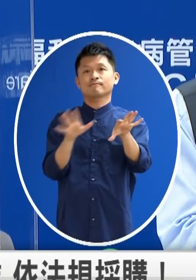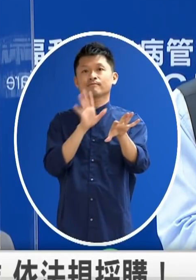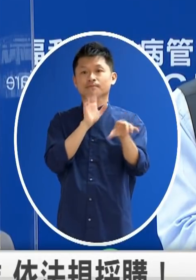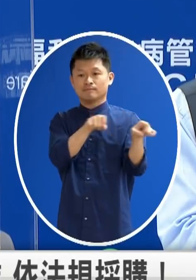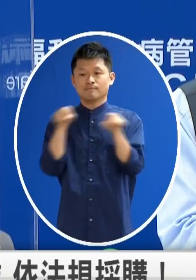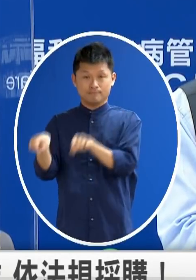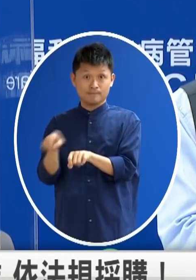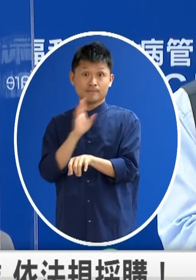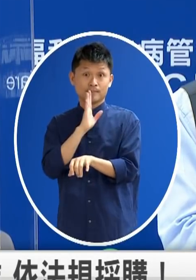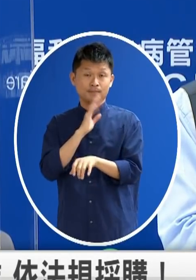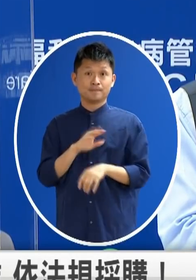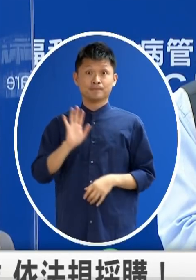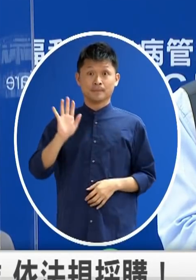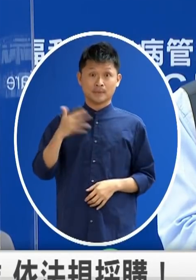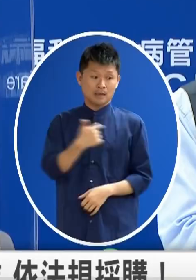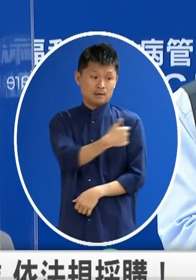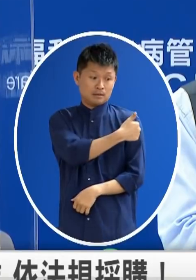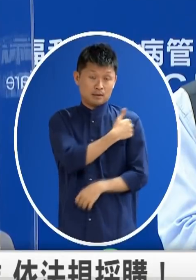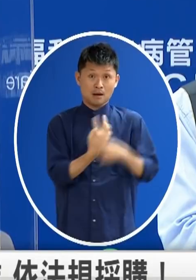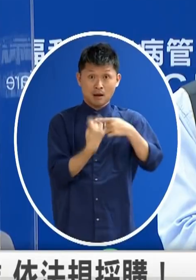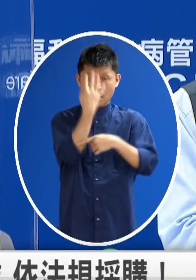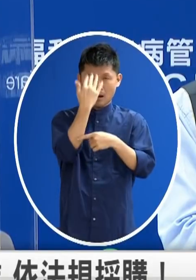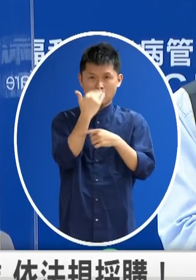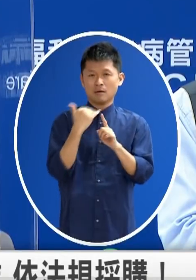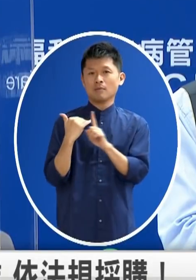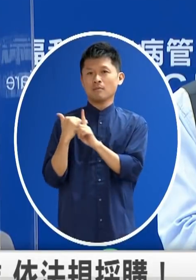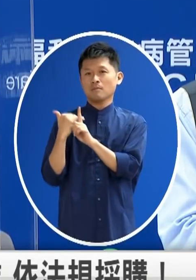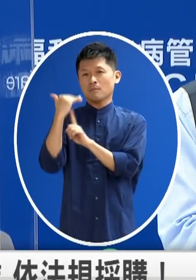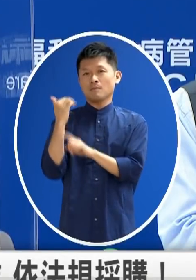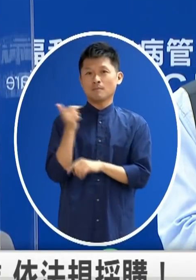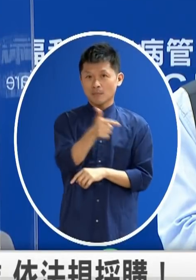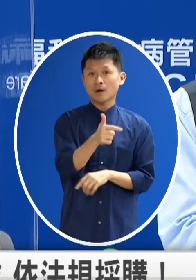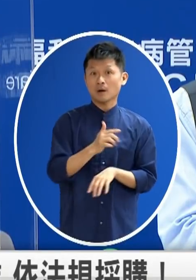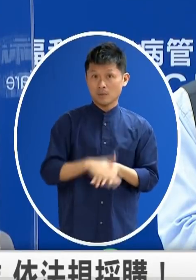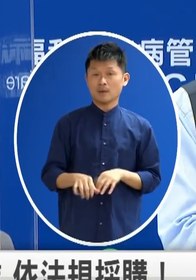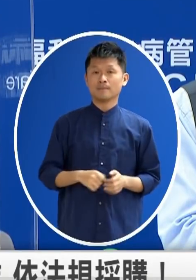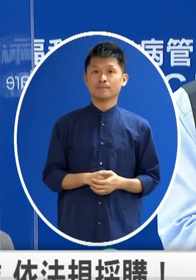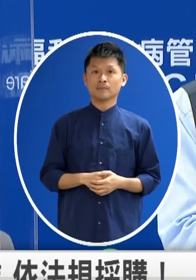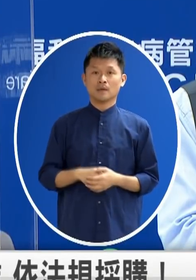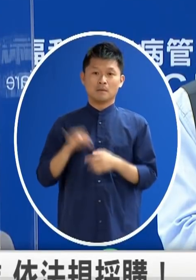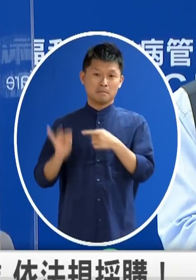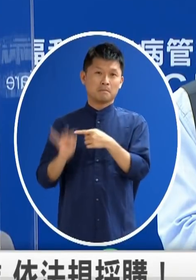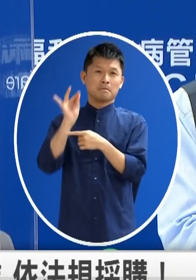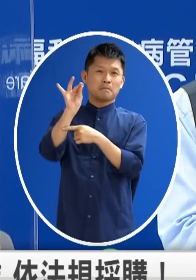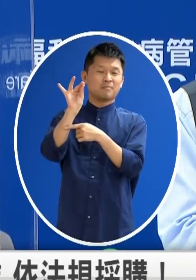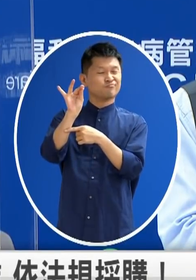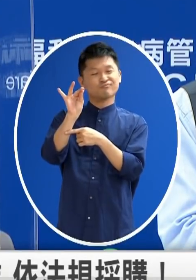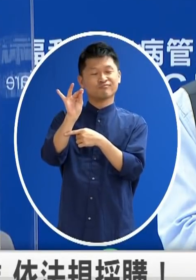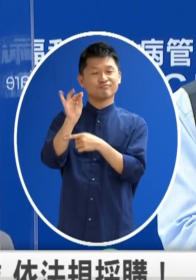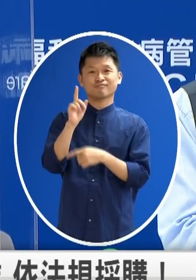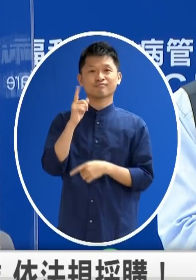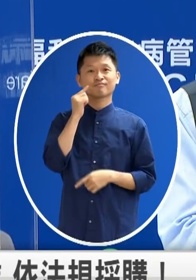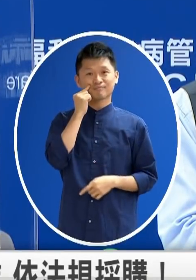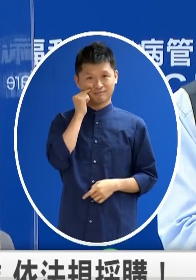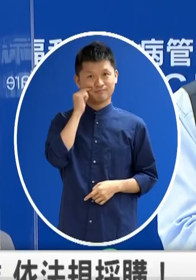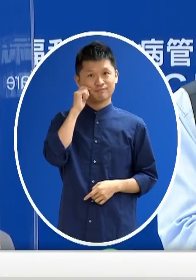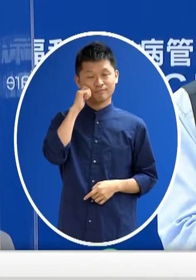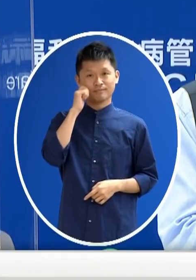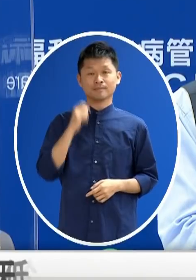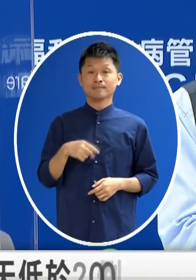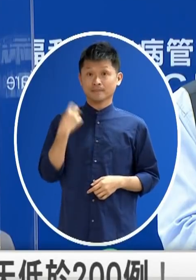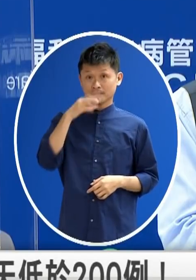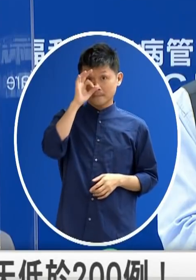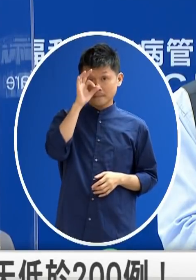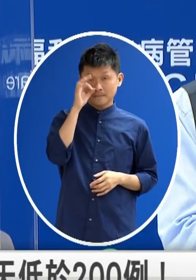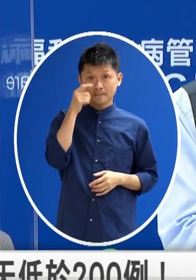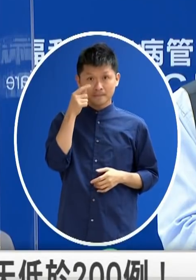个施打率一定会比流感要高一点，但是也不会说到100%，但是我们要观察施打的